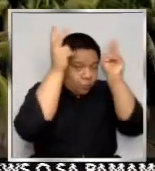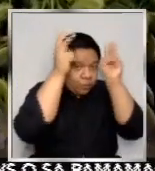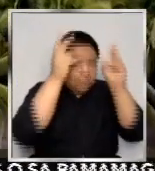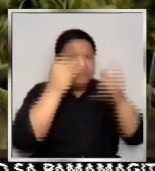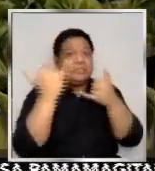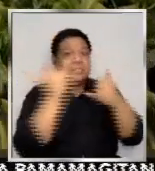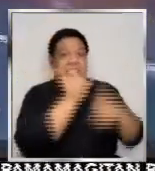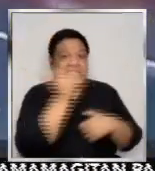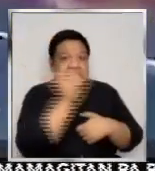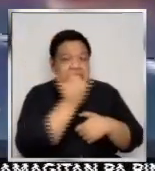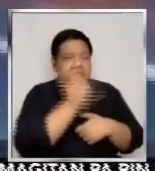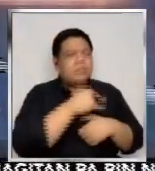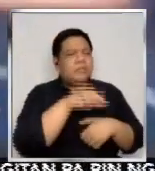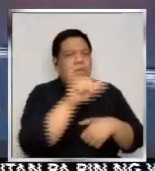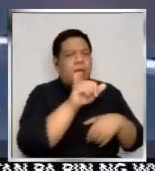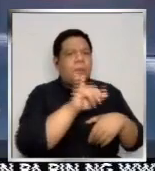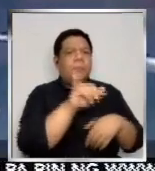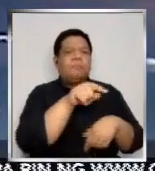ilang palaisdaan.